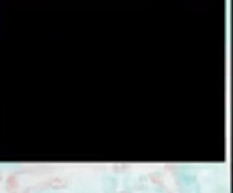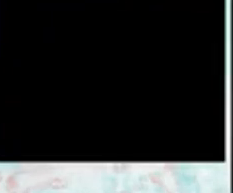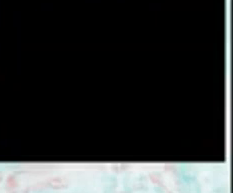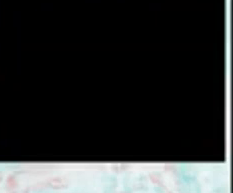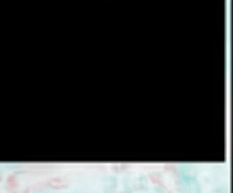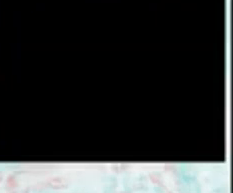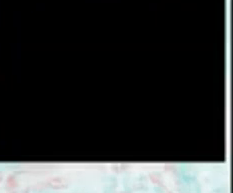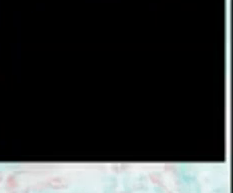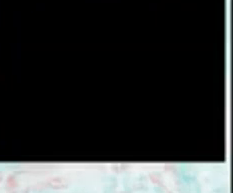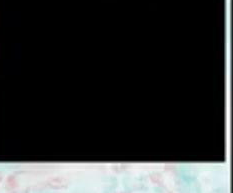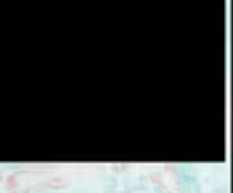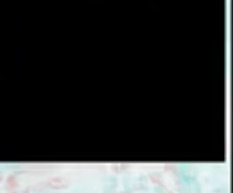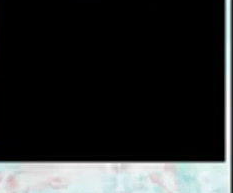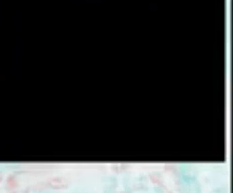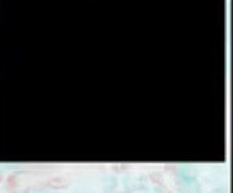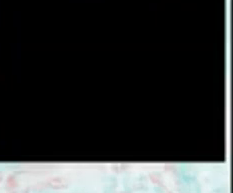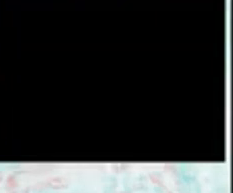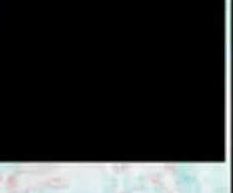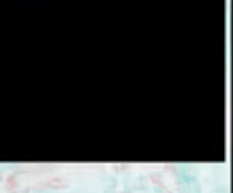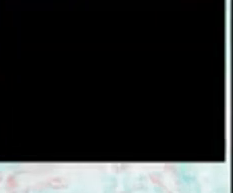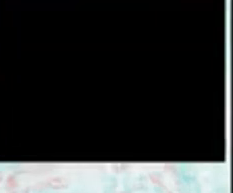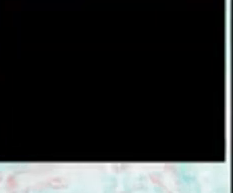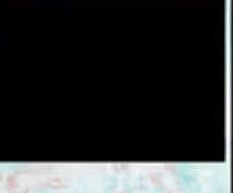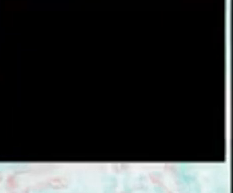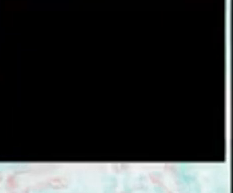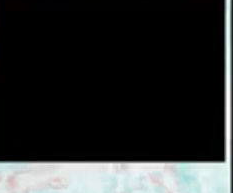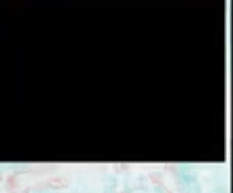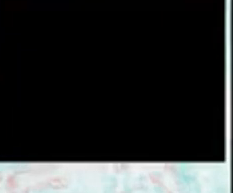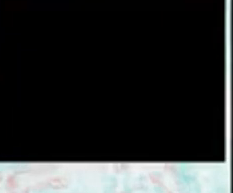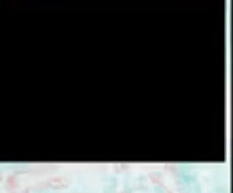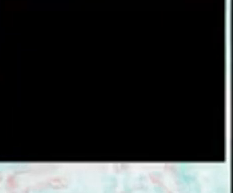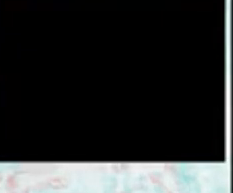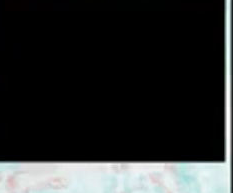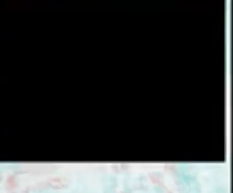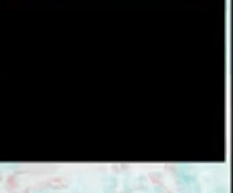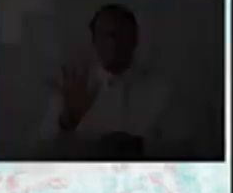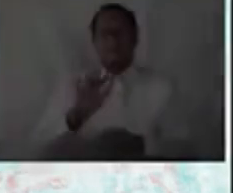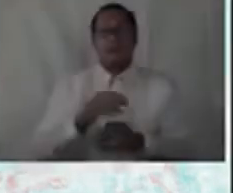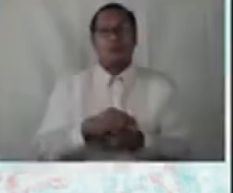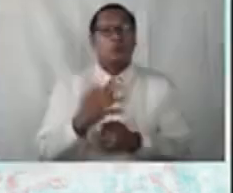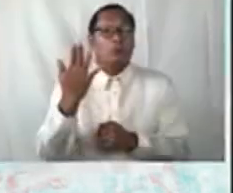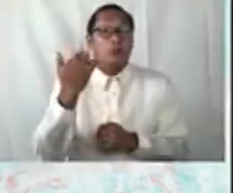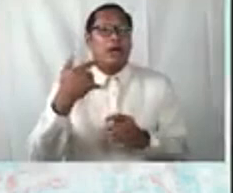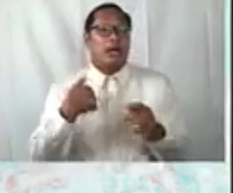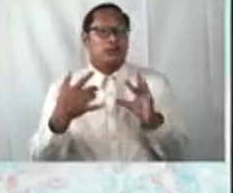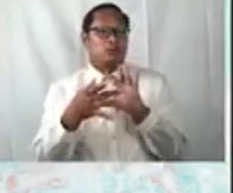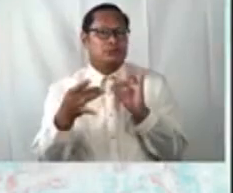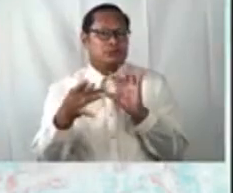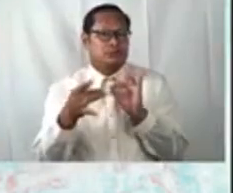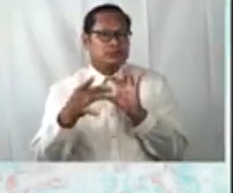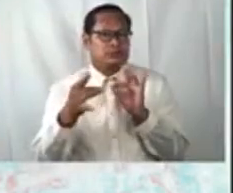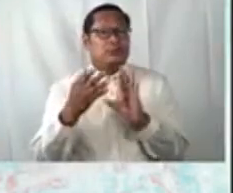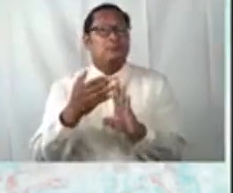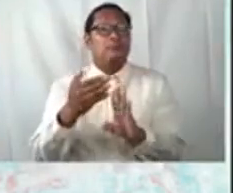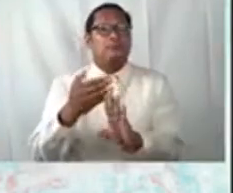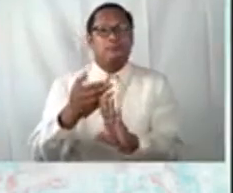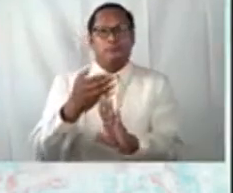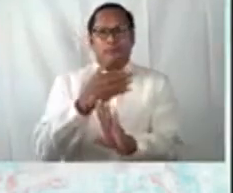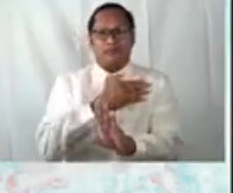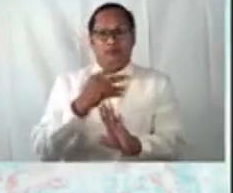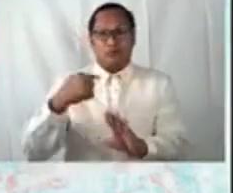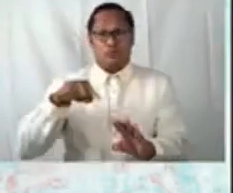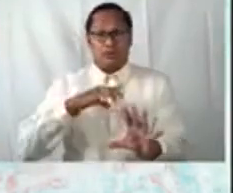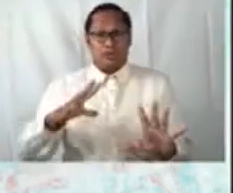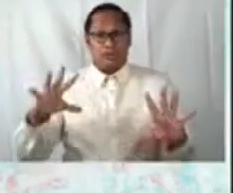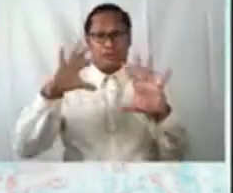Hindi. Maniwala kayo, hindi yun. Bakit? Kukwento ko sa inyo, bago tayo magtapos, no? Actually, may